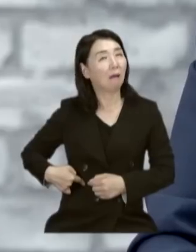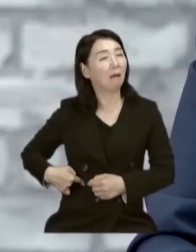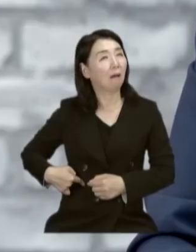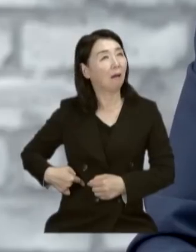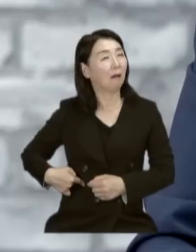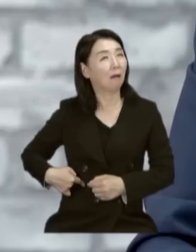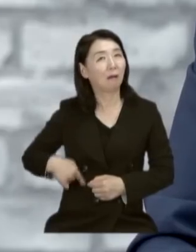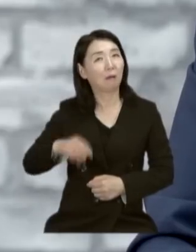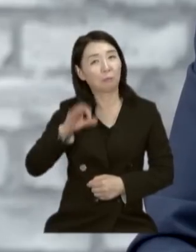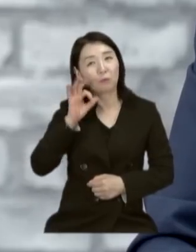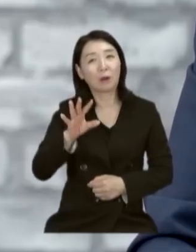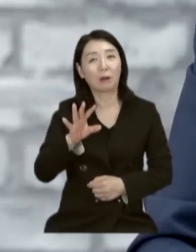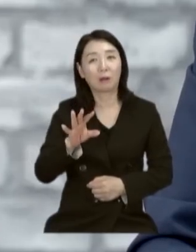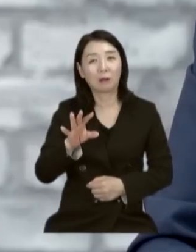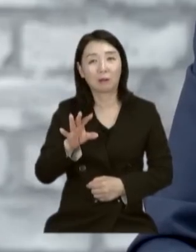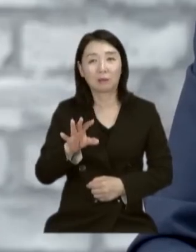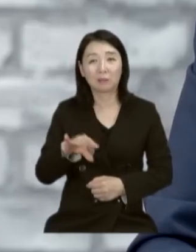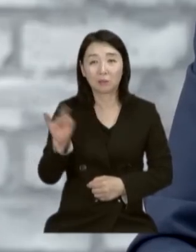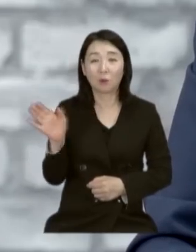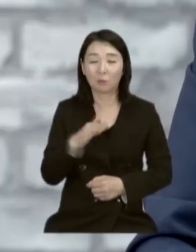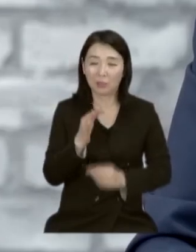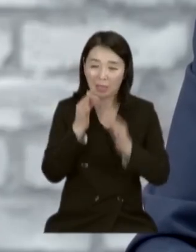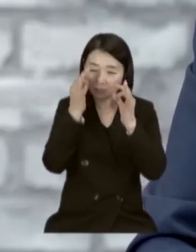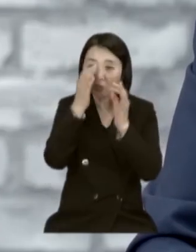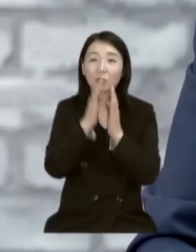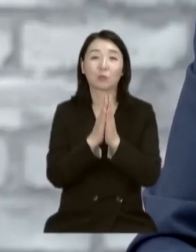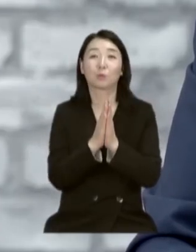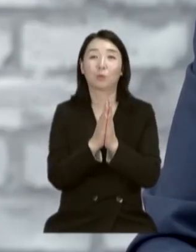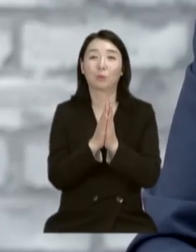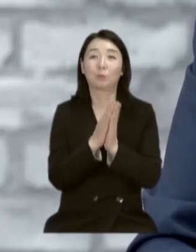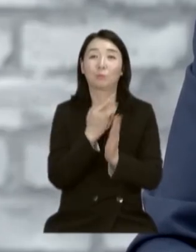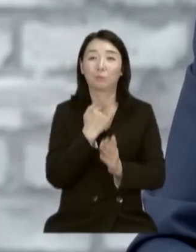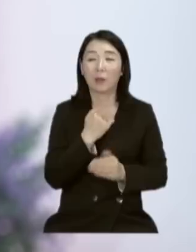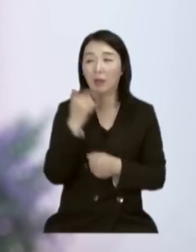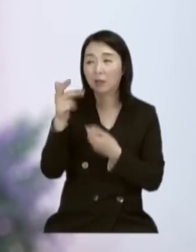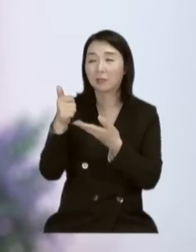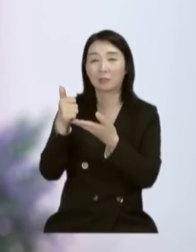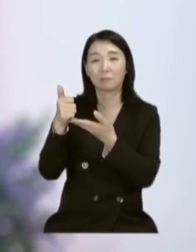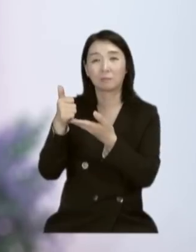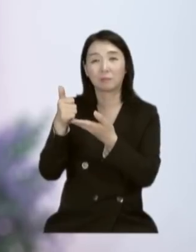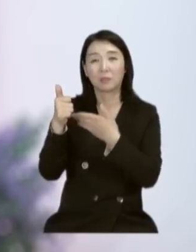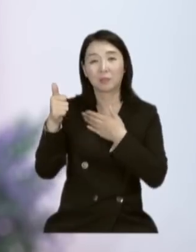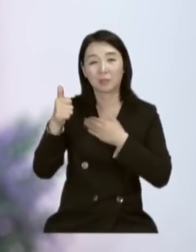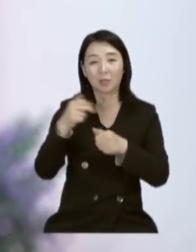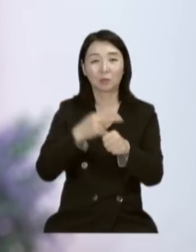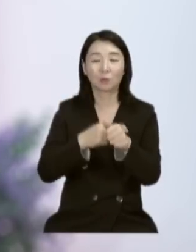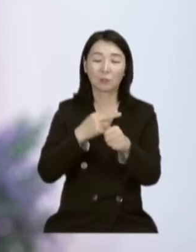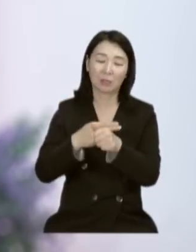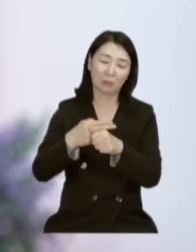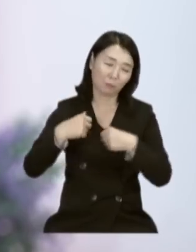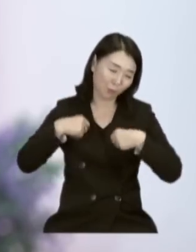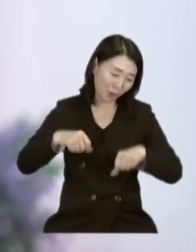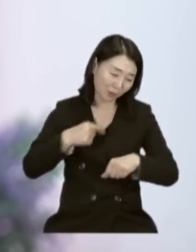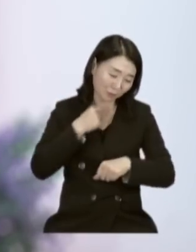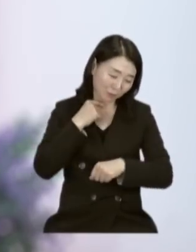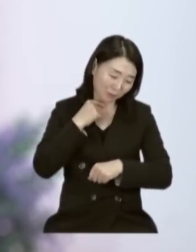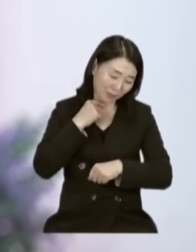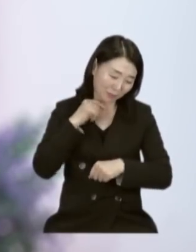되는 거예요. 그때 처음으로 간절하게 기도를 했습니다. 하나님, 나 이 교사 안 하고